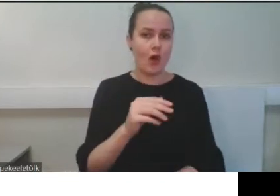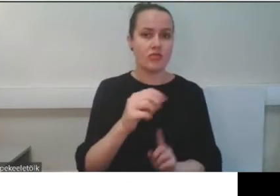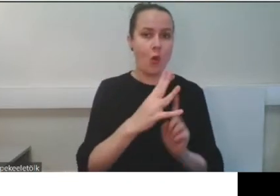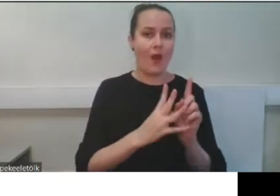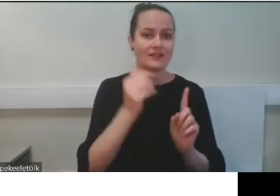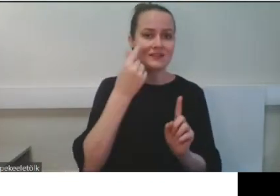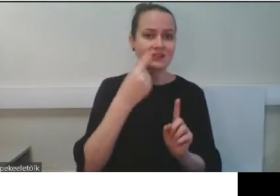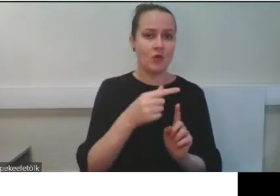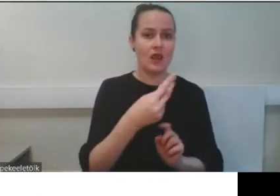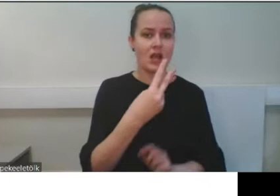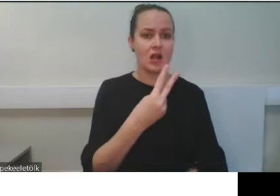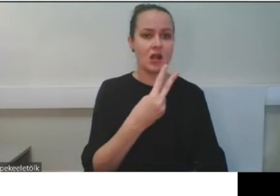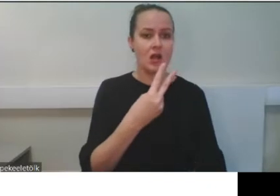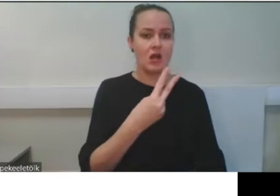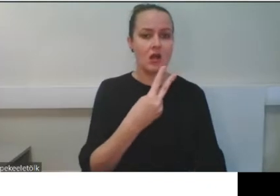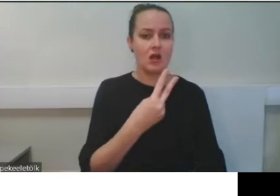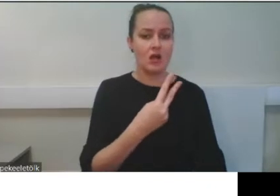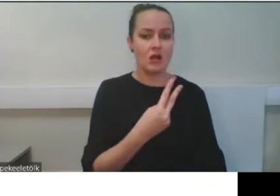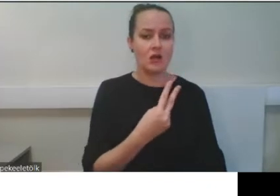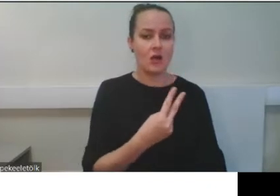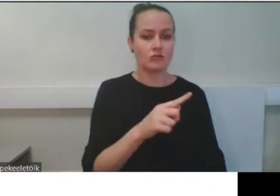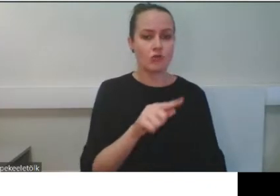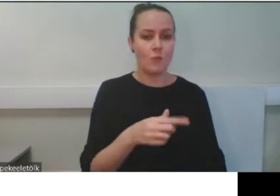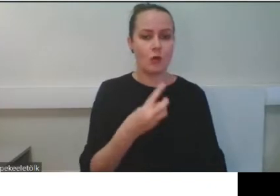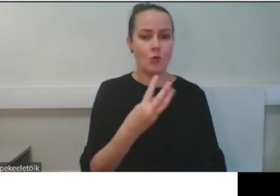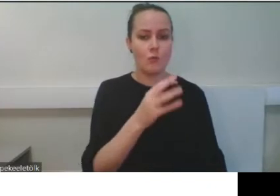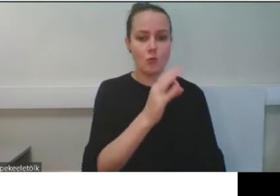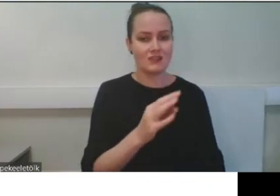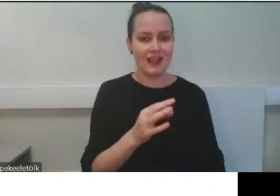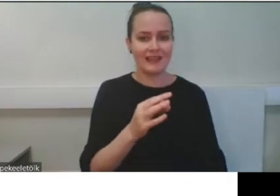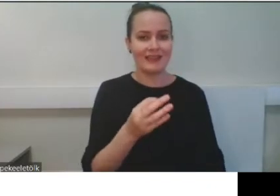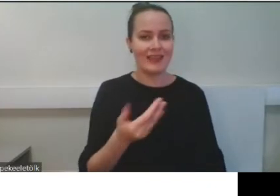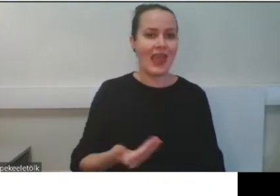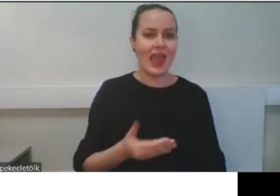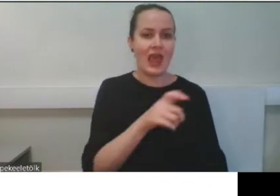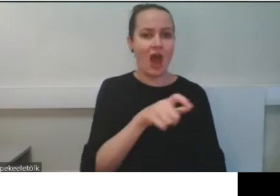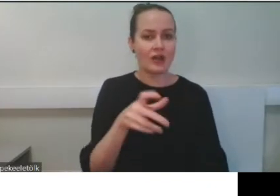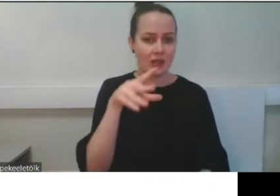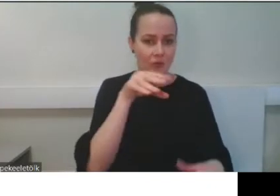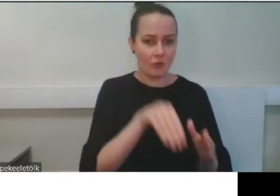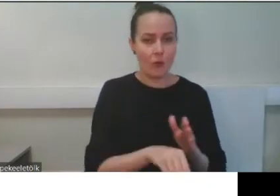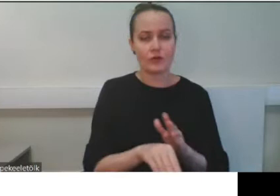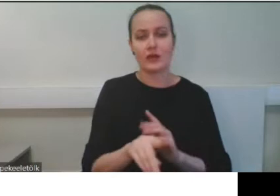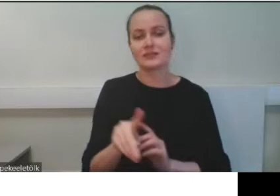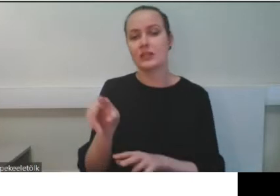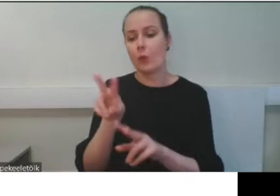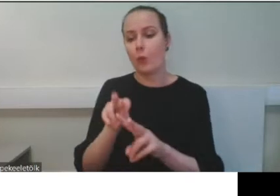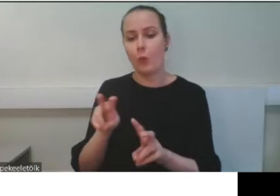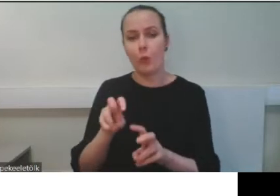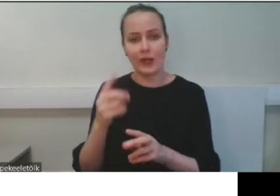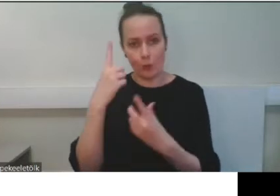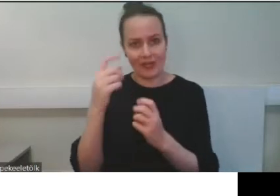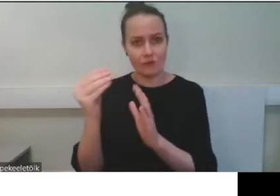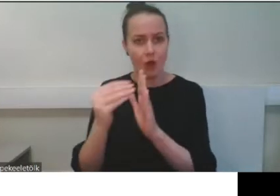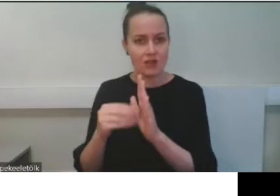oleks väga-väga kõrge , ligi 90% juures . aga kui me siis nüüd